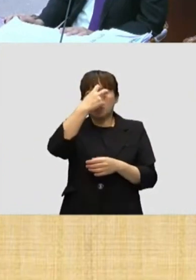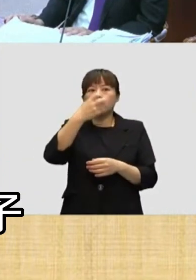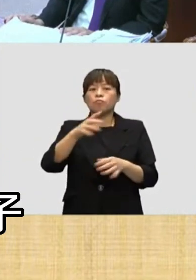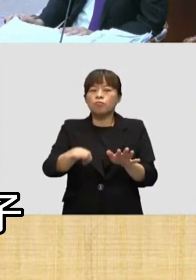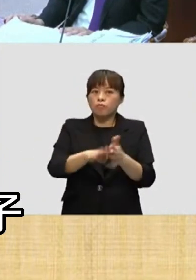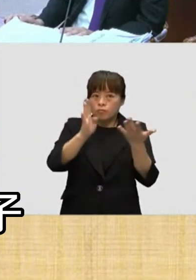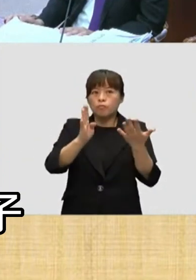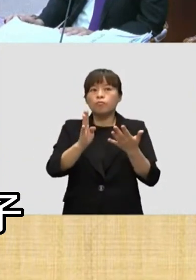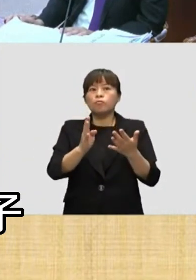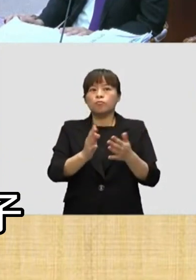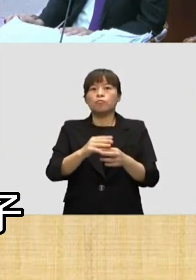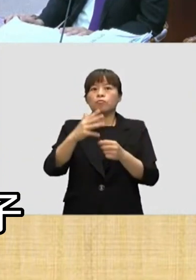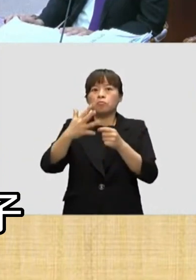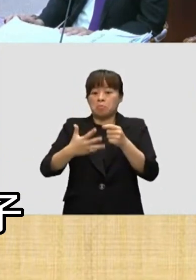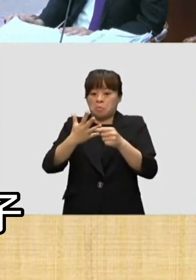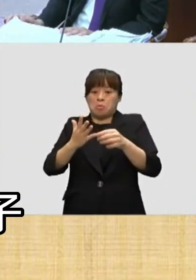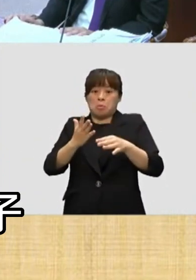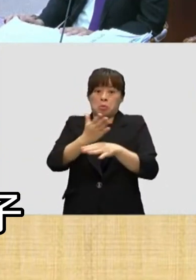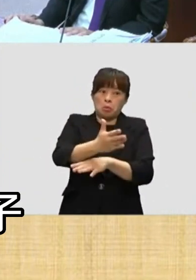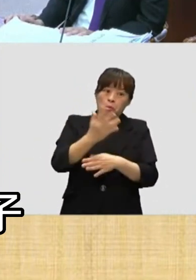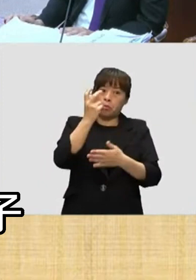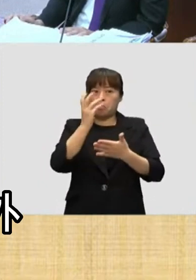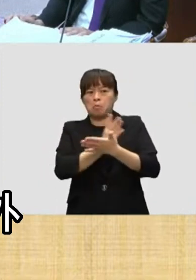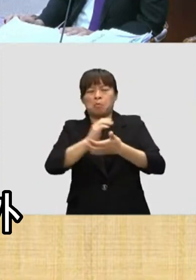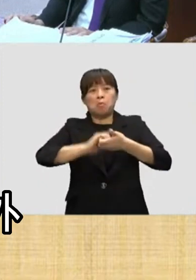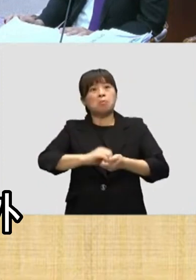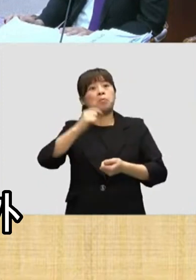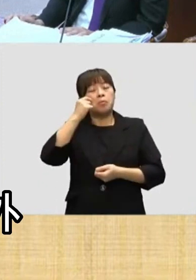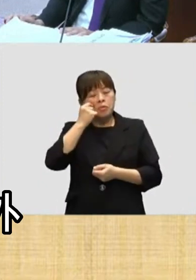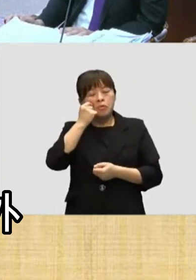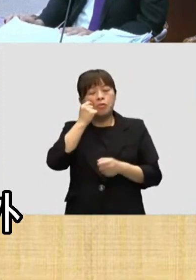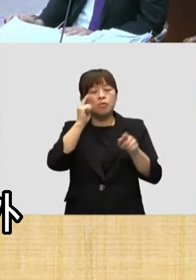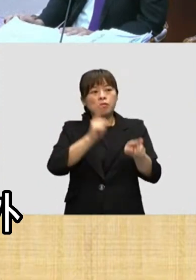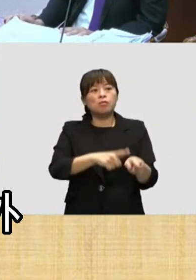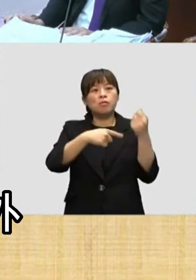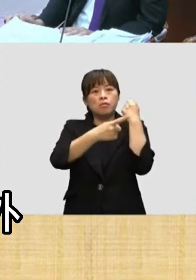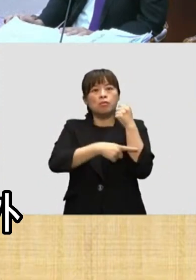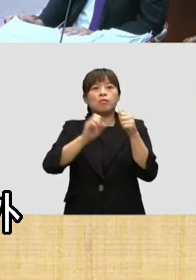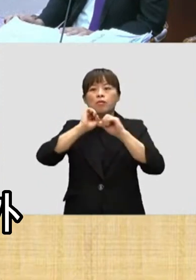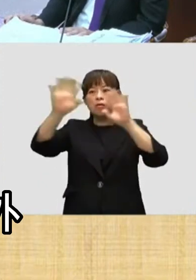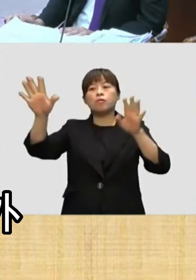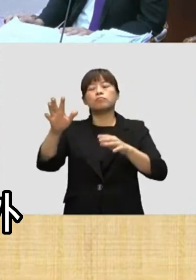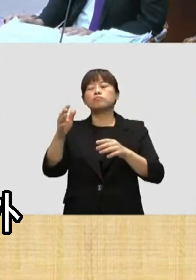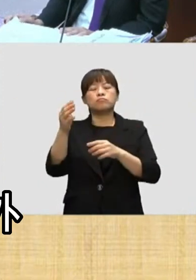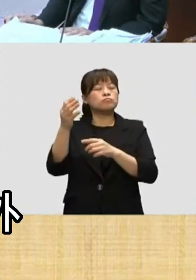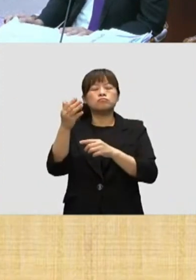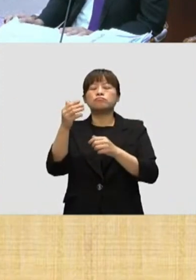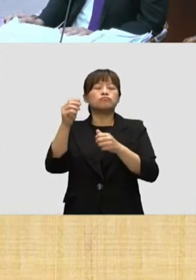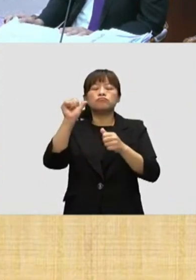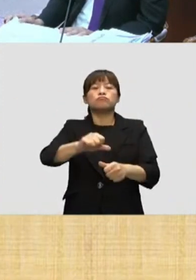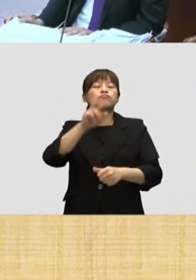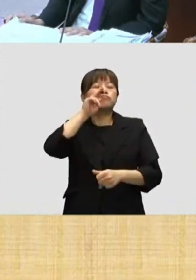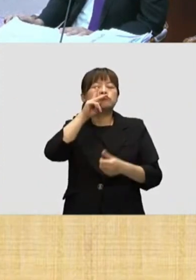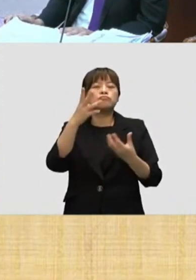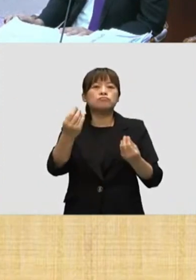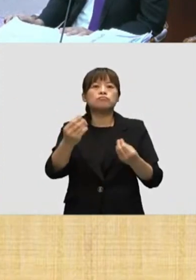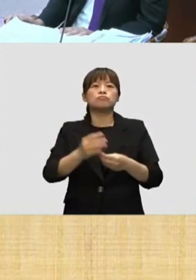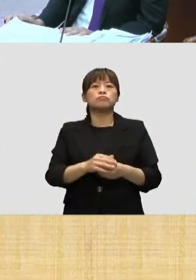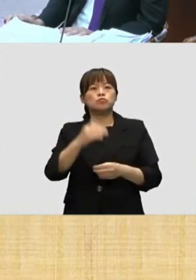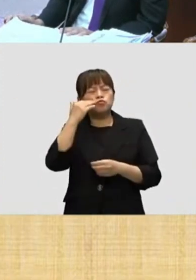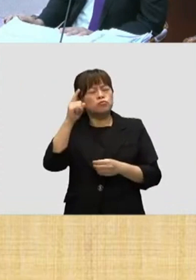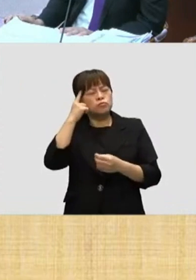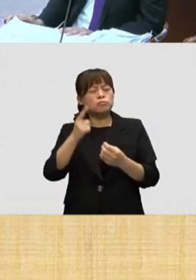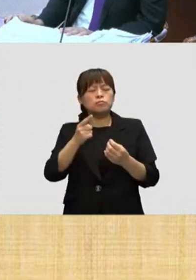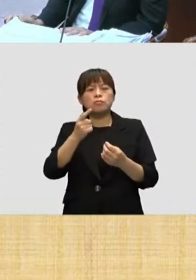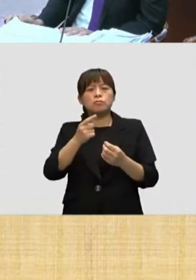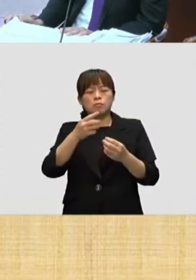开始一逾八年没有办法确定的案子，除依法应预知无罪判决者外，如果认为侵害被